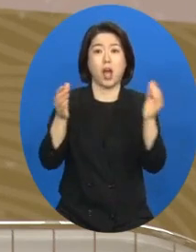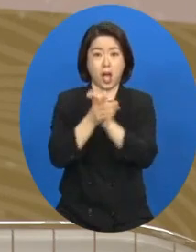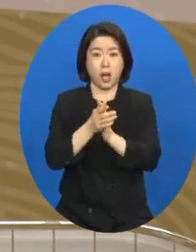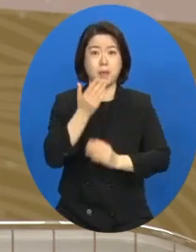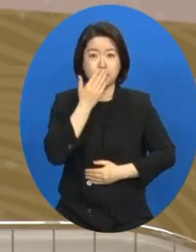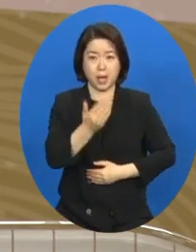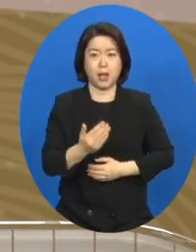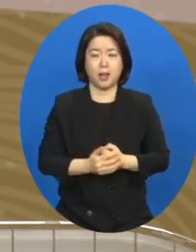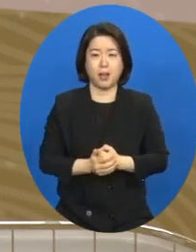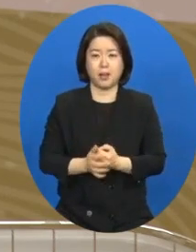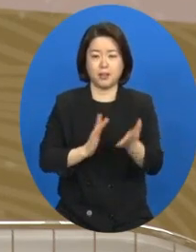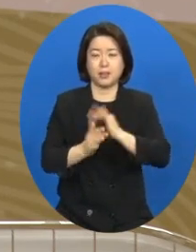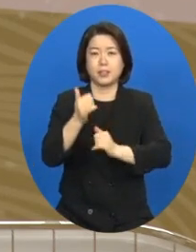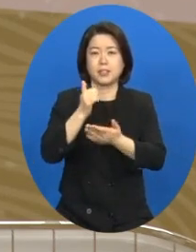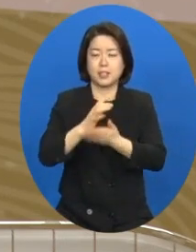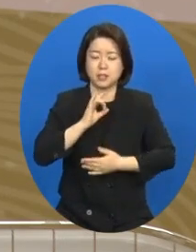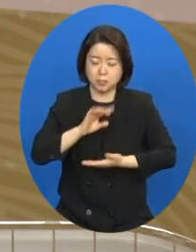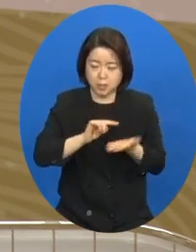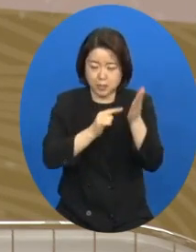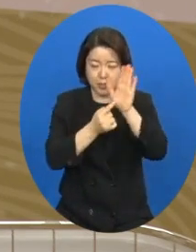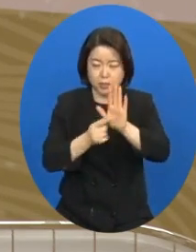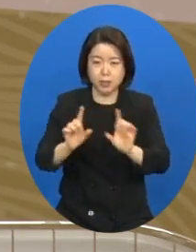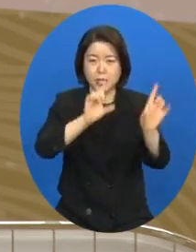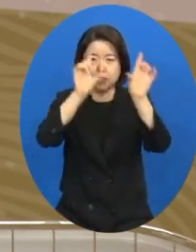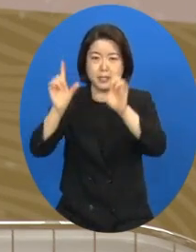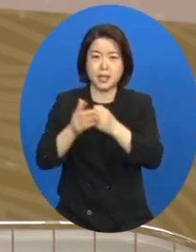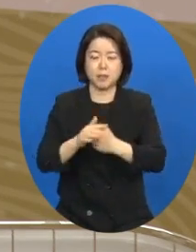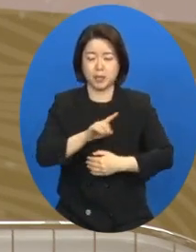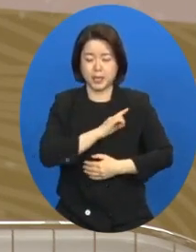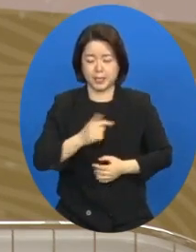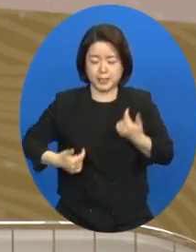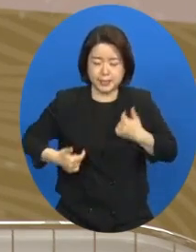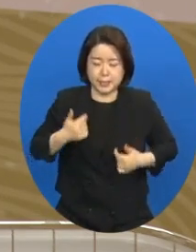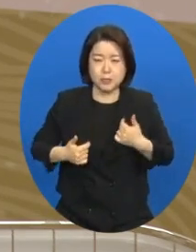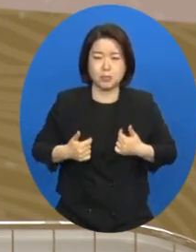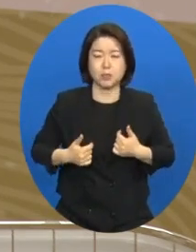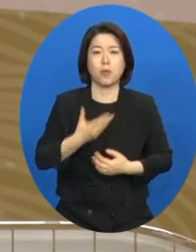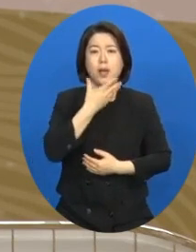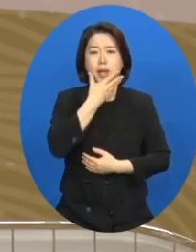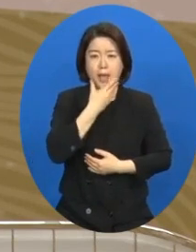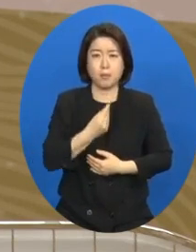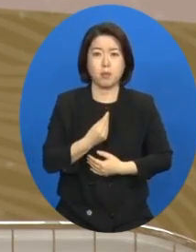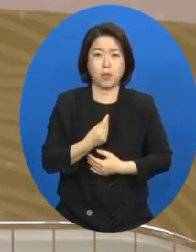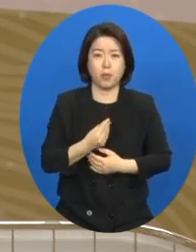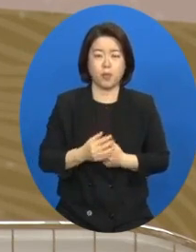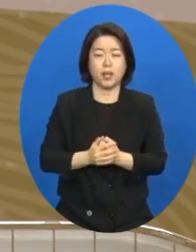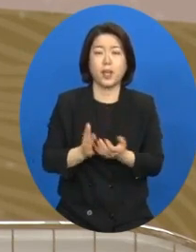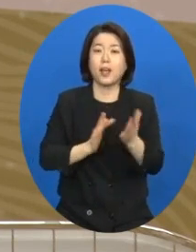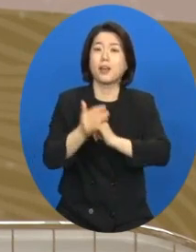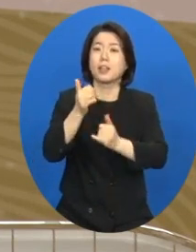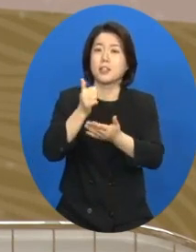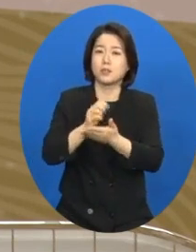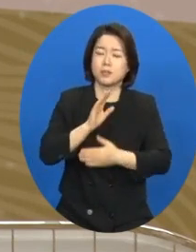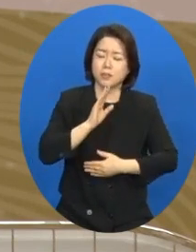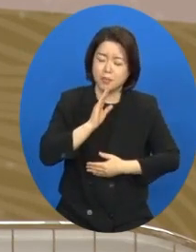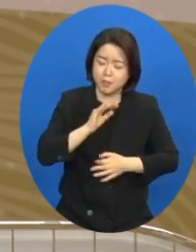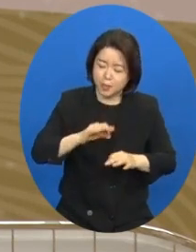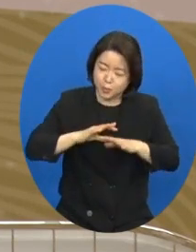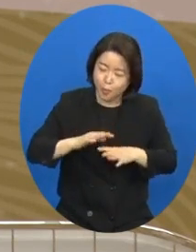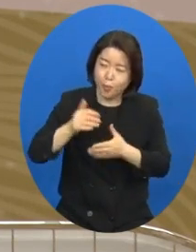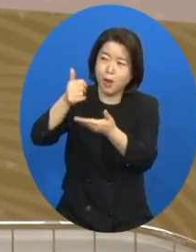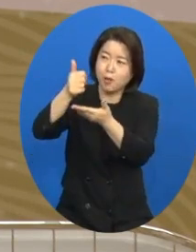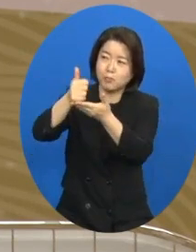예수님만 드러내는 삶을 사는 게 그게 가장 기쁘고 행복해요 예수님 그분이 얼마나 놀라운 분인가를